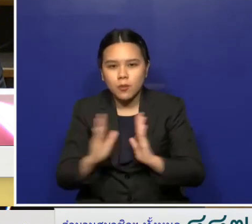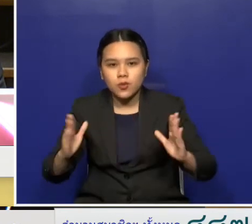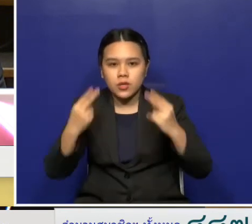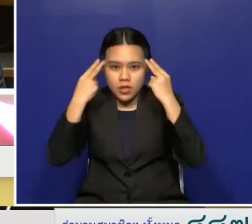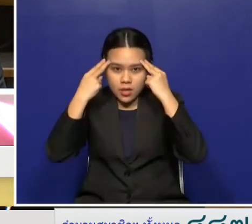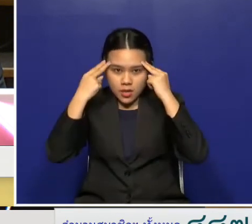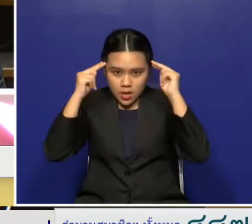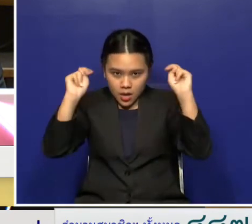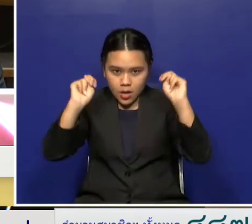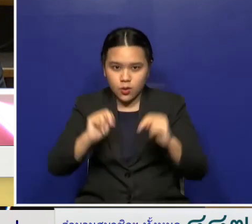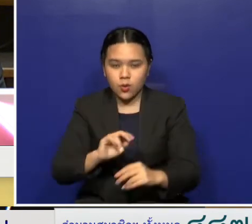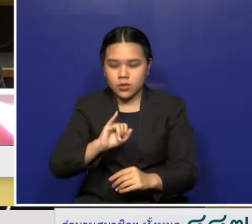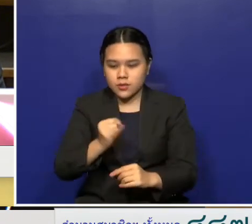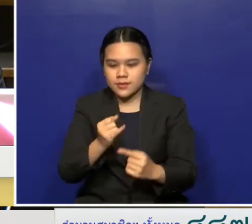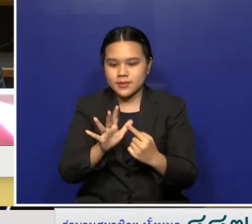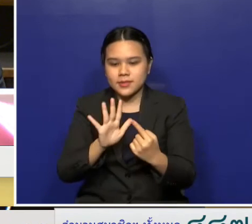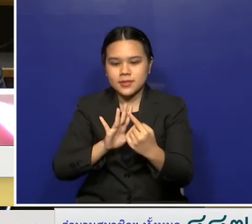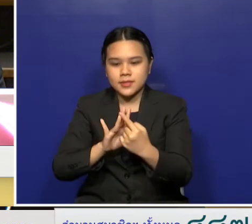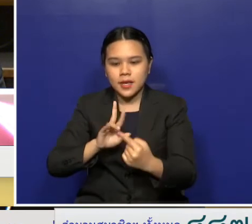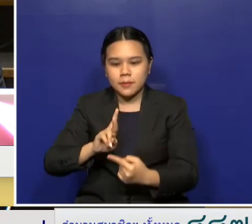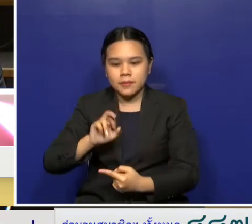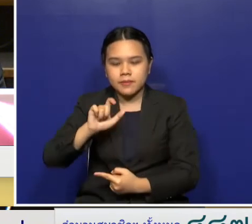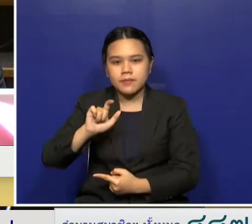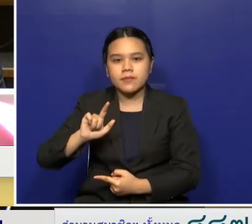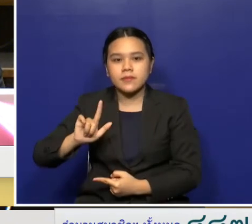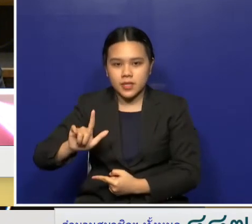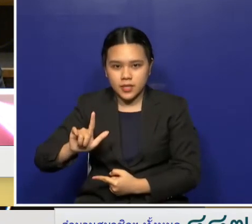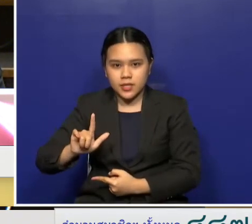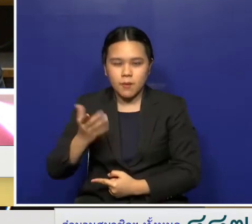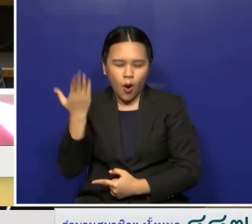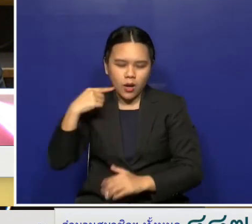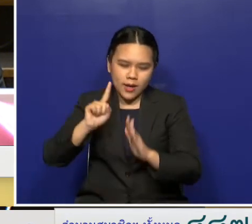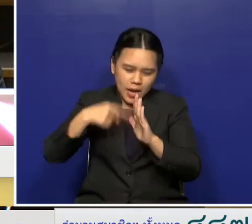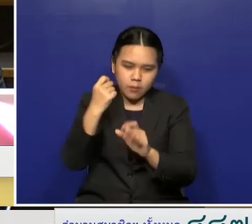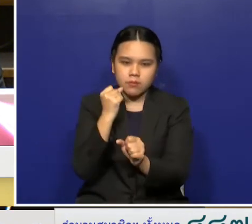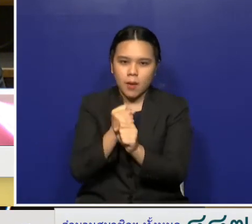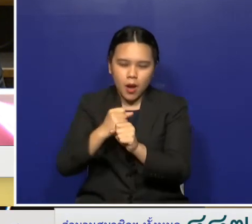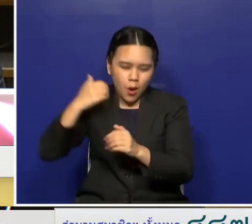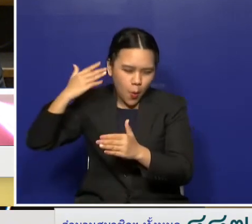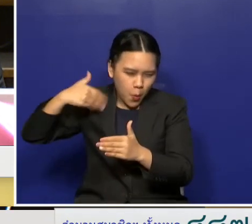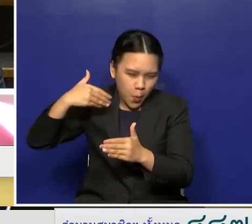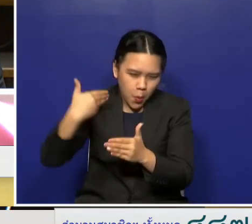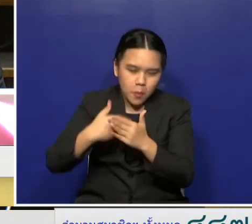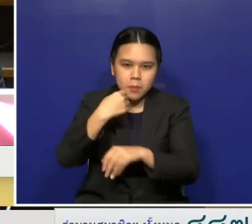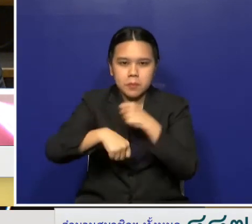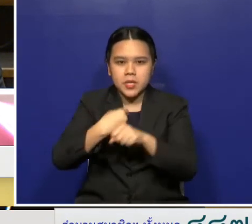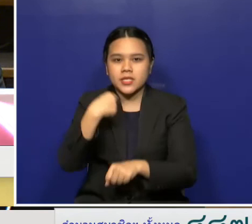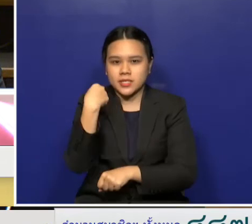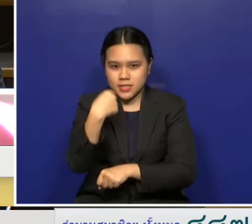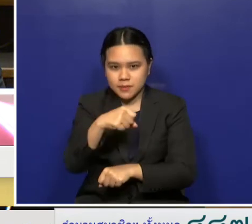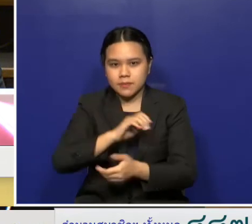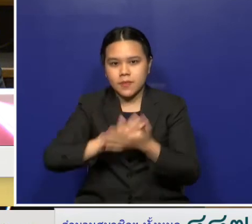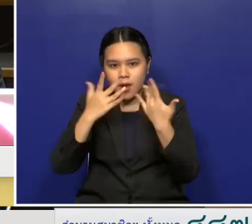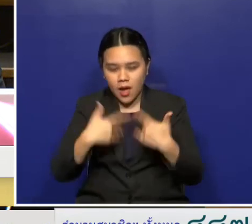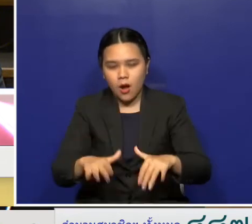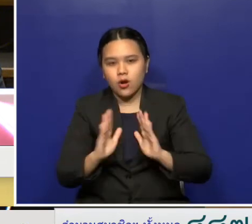อันนี้กเป็น 10 ปีแล้ครับอัี้ต้อง bracketsขบค